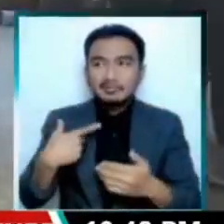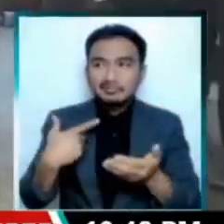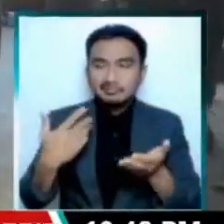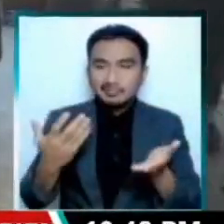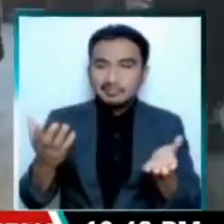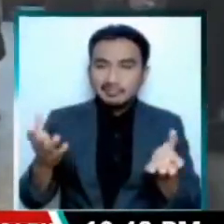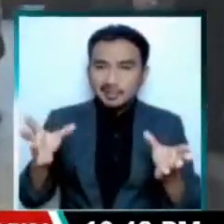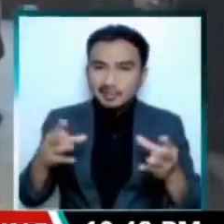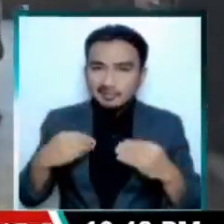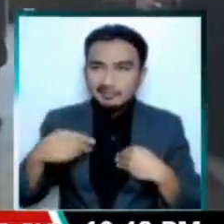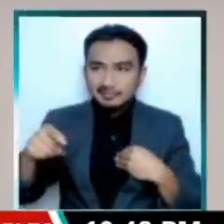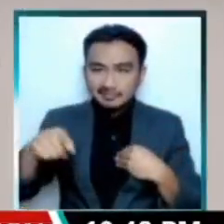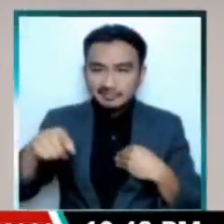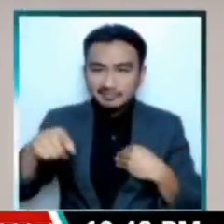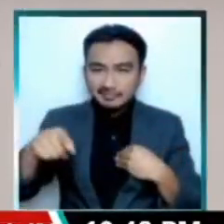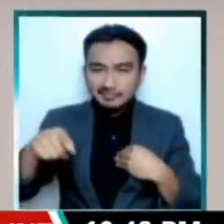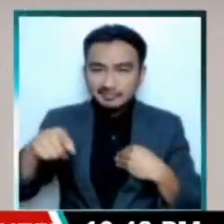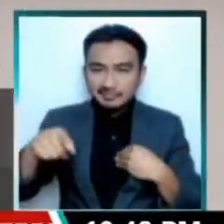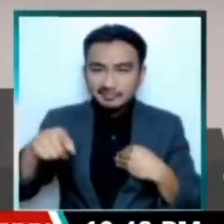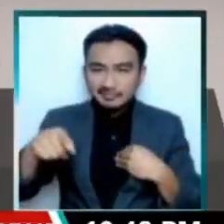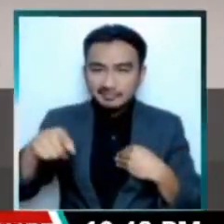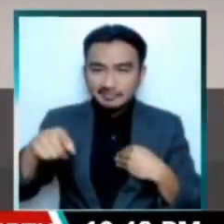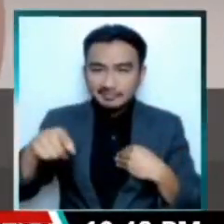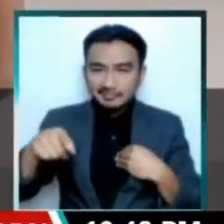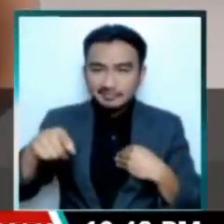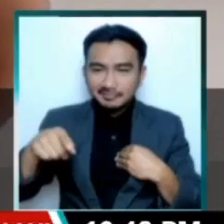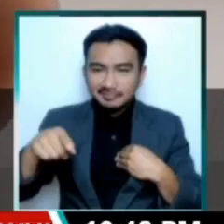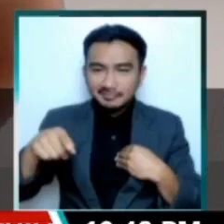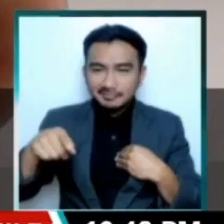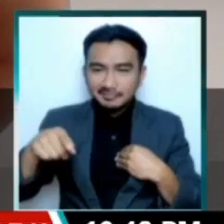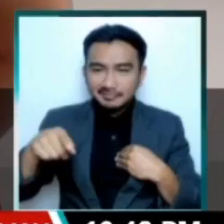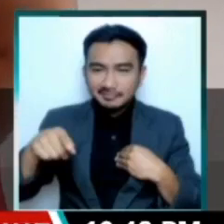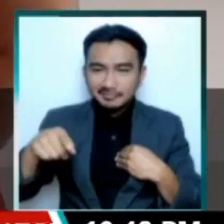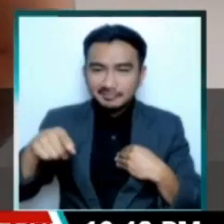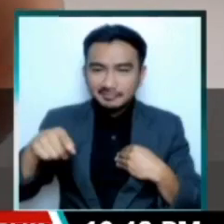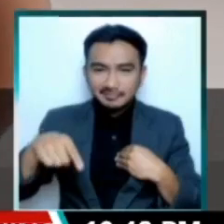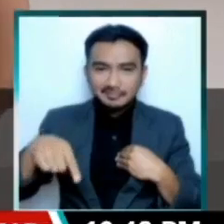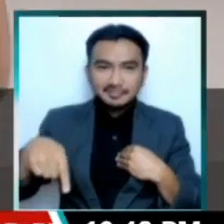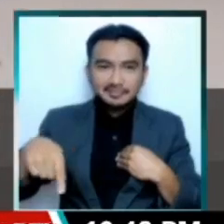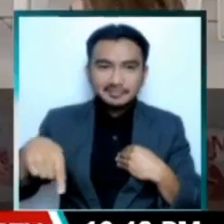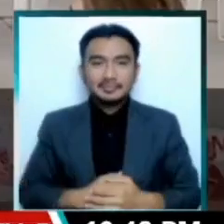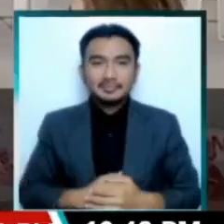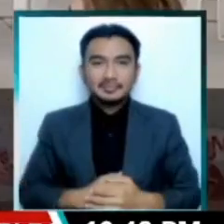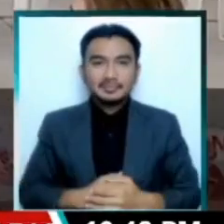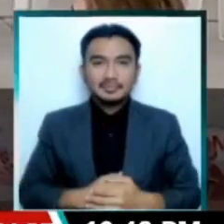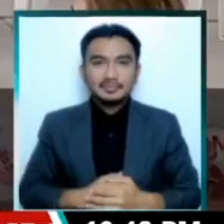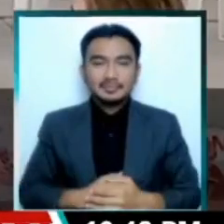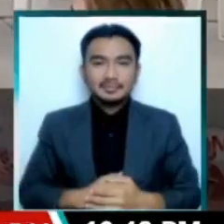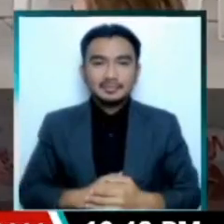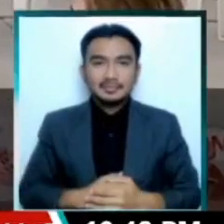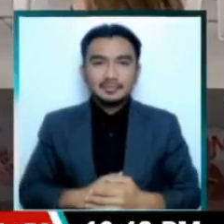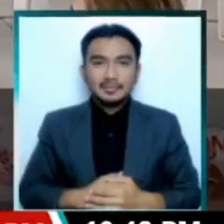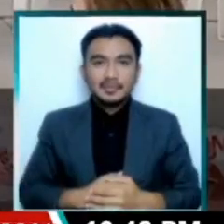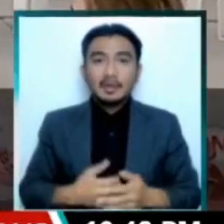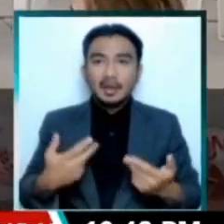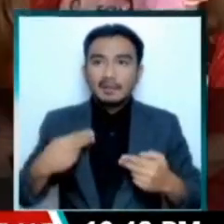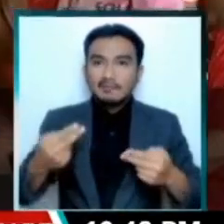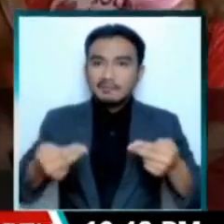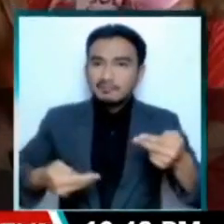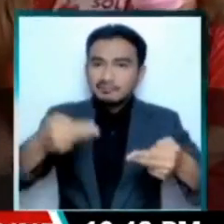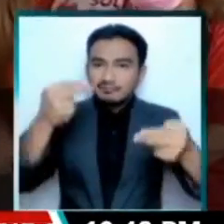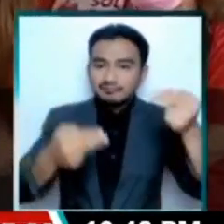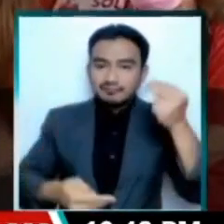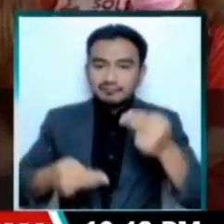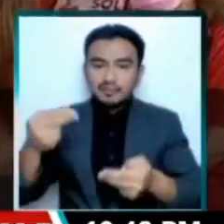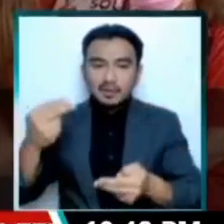Santa Rosa at Binyan. Sa gitna ng pagtaas sa presyo ng mga produktong petrolyo, sabi ni Robredo, dapat magkaroon ng batas na